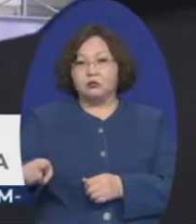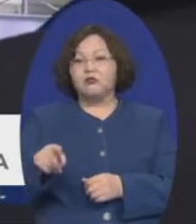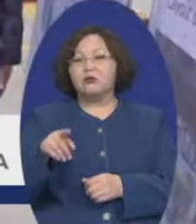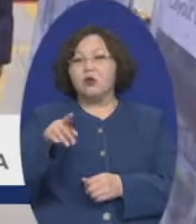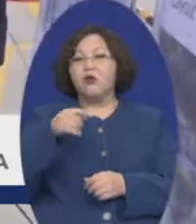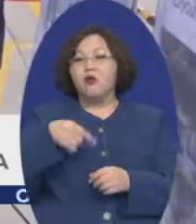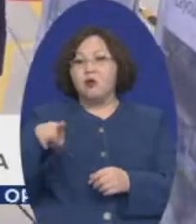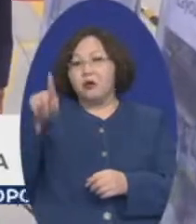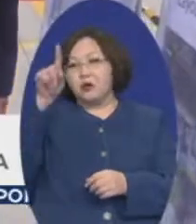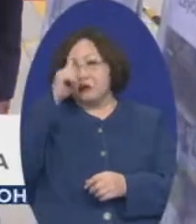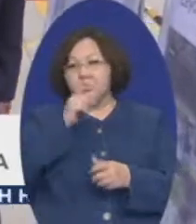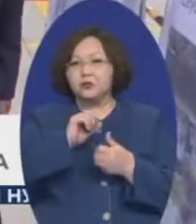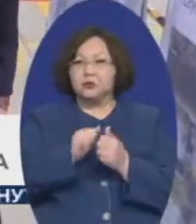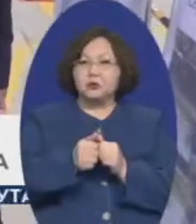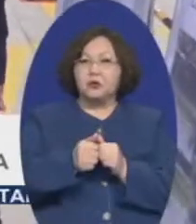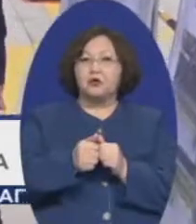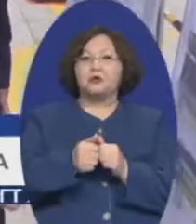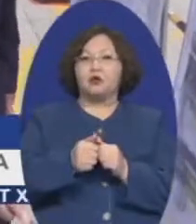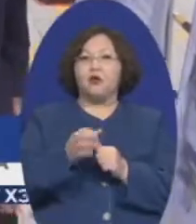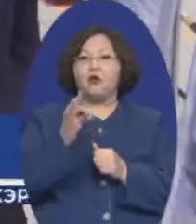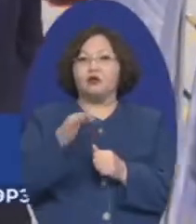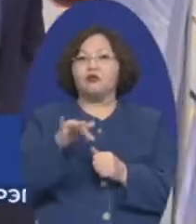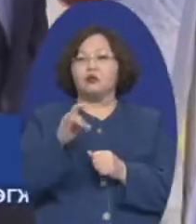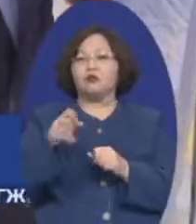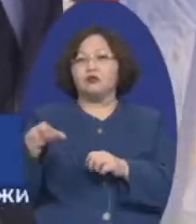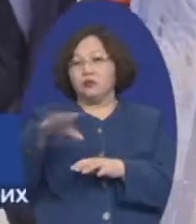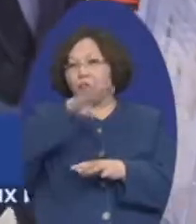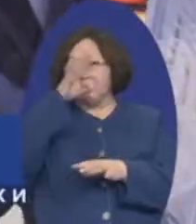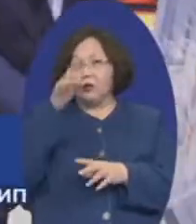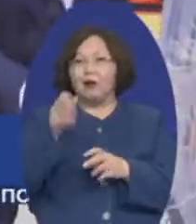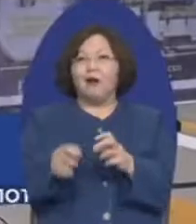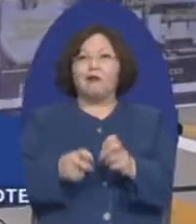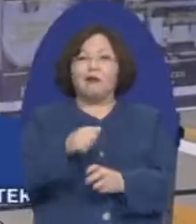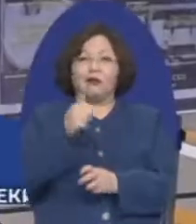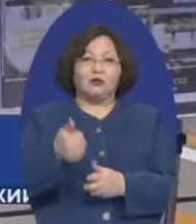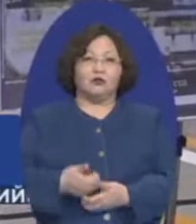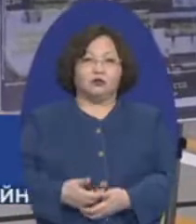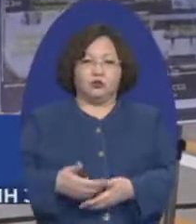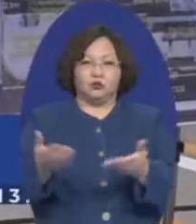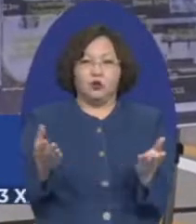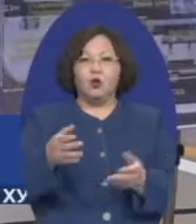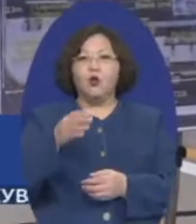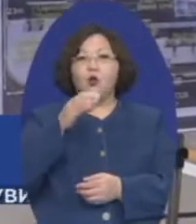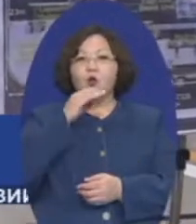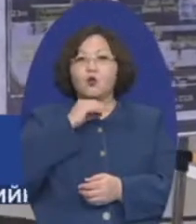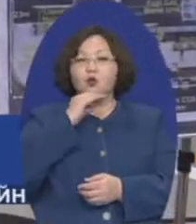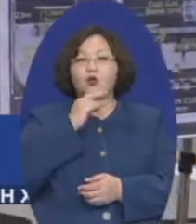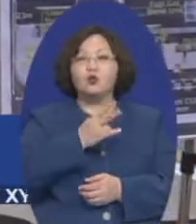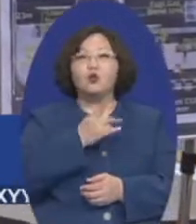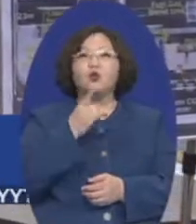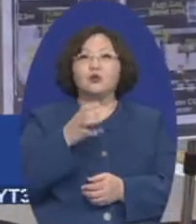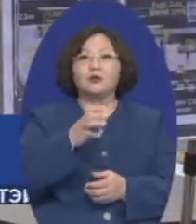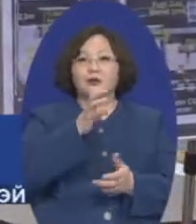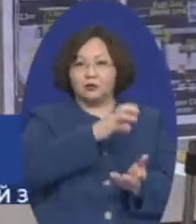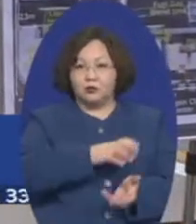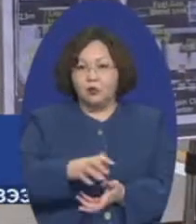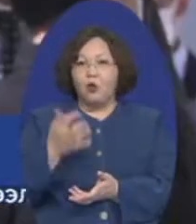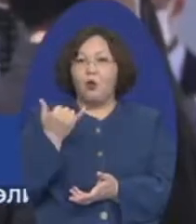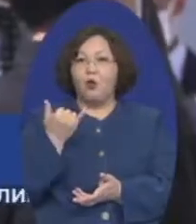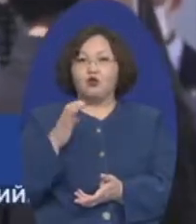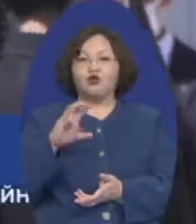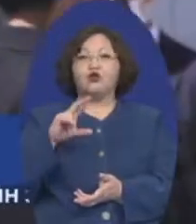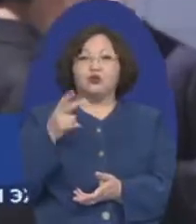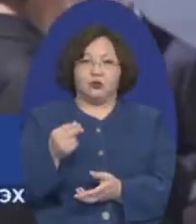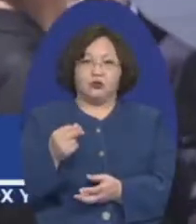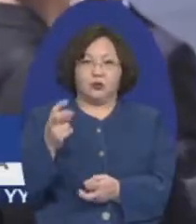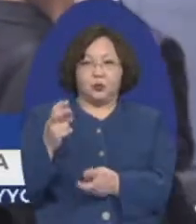спорт цогцлбарыг эрчим хүч болоод дулаанаар хангадаг. Хот дотор байгуулсан хүрэн нүүрснээс ус төрөгч гарган ажилдаг ийм станц Японд